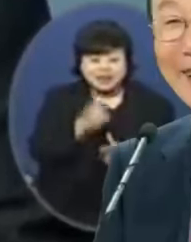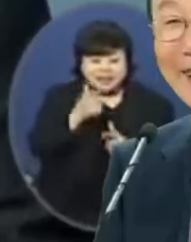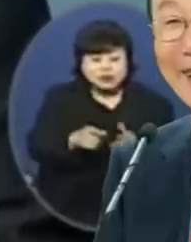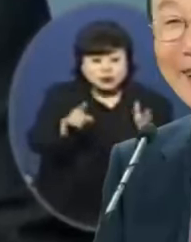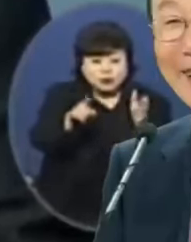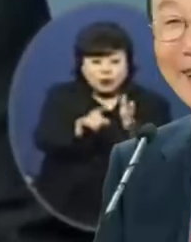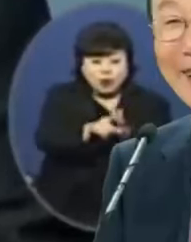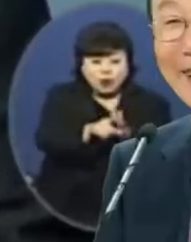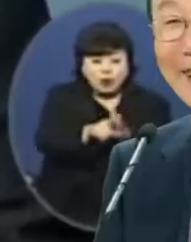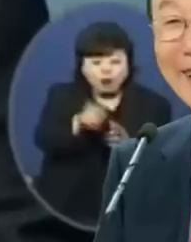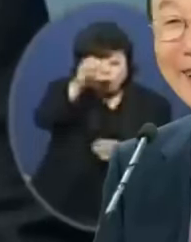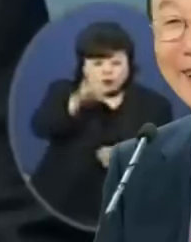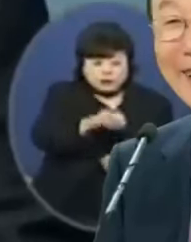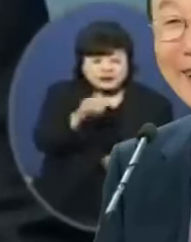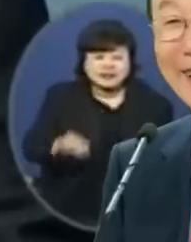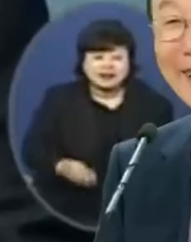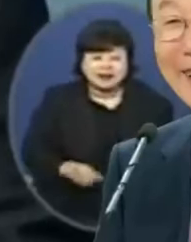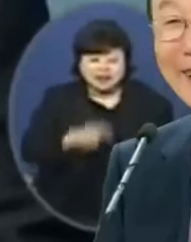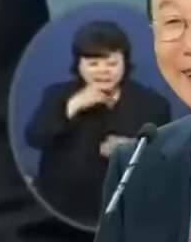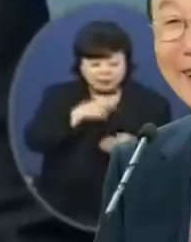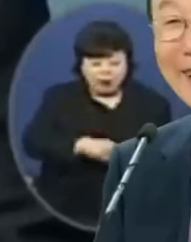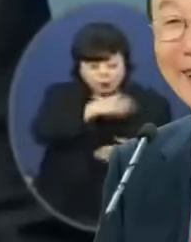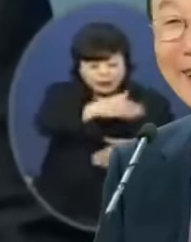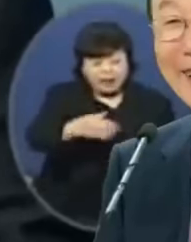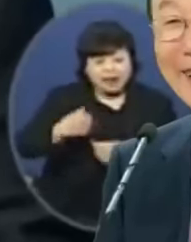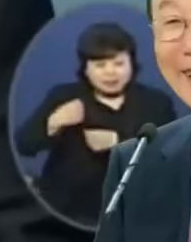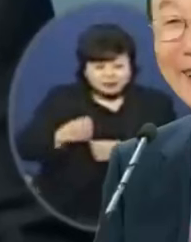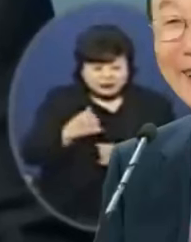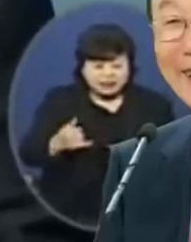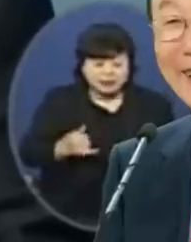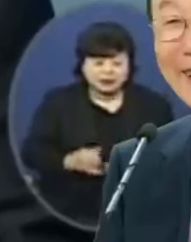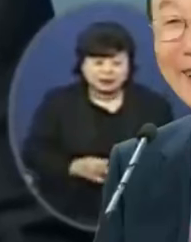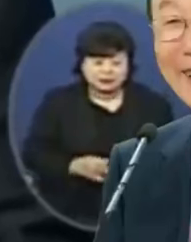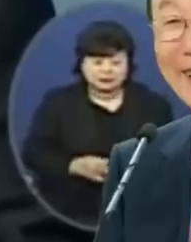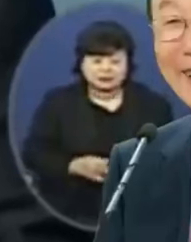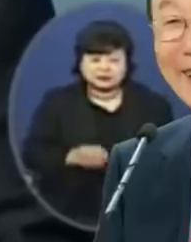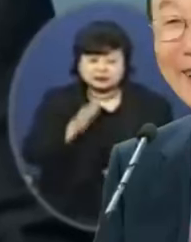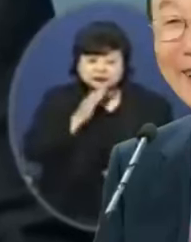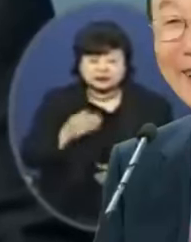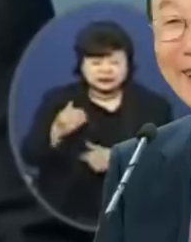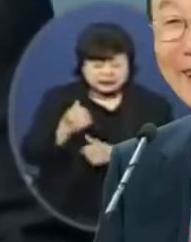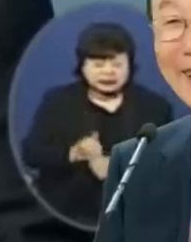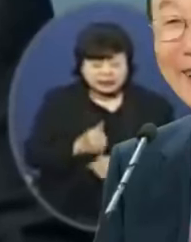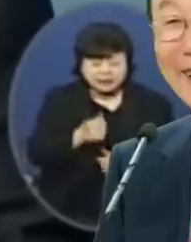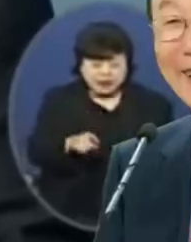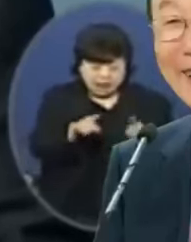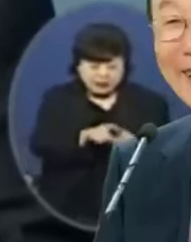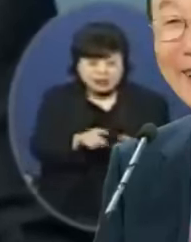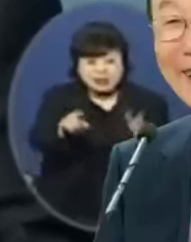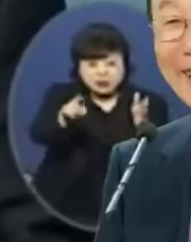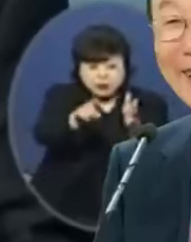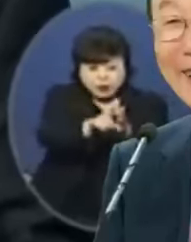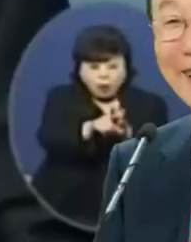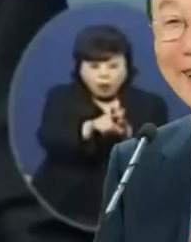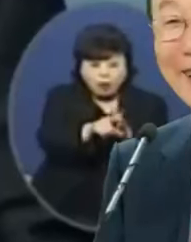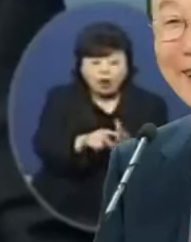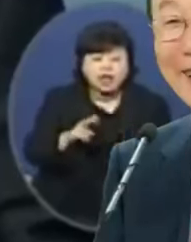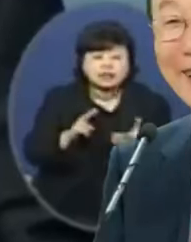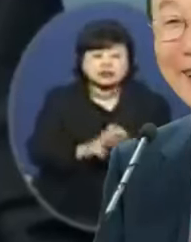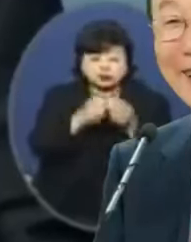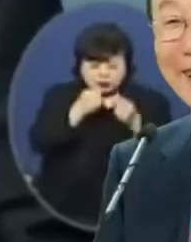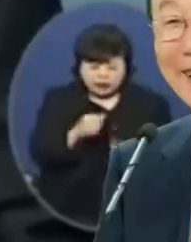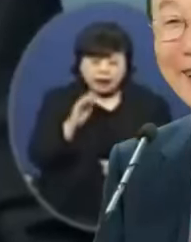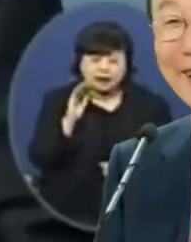예수를 믿고 십자가의 언약궤를 걸머진 사람은 십자가의 언약궤를 의지하고 하나님이 같이 계신 것을 믿고 기적으로